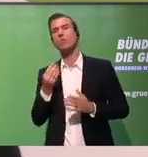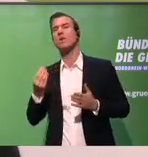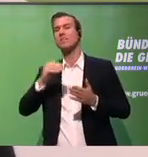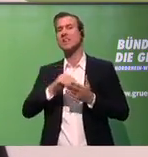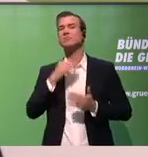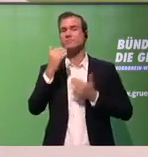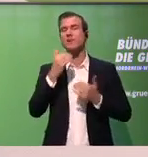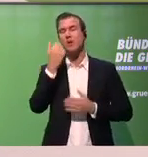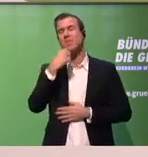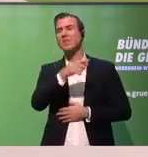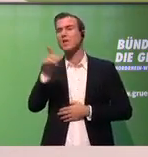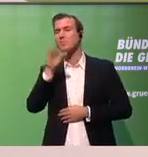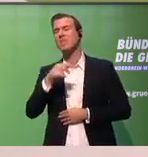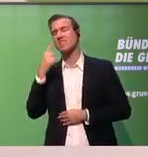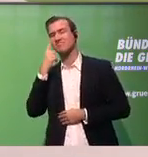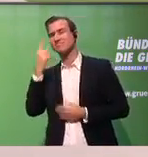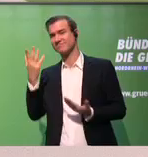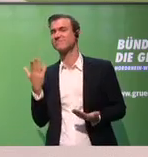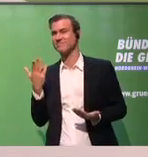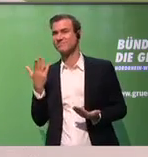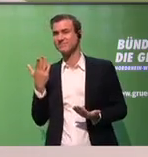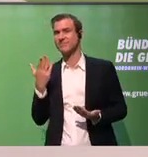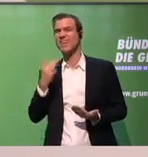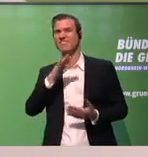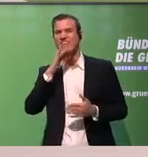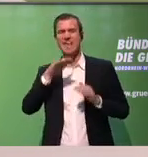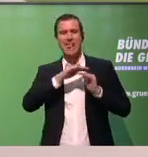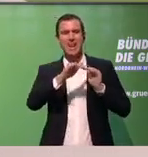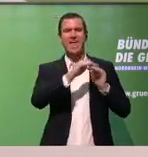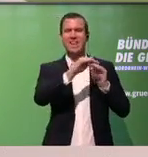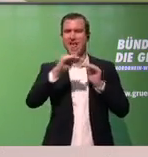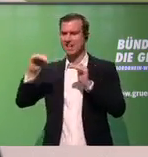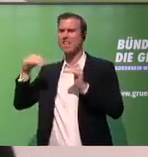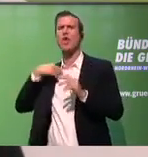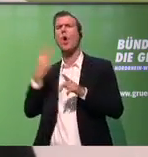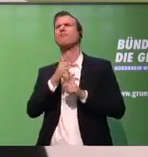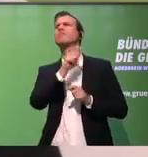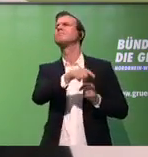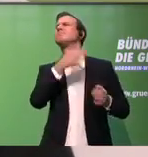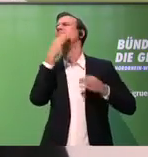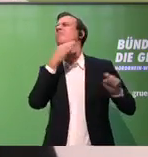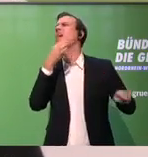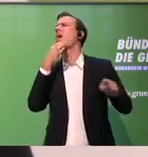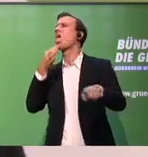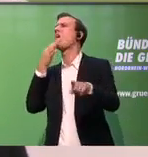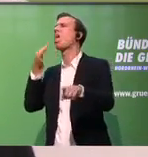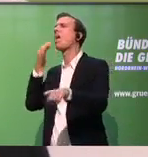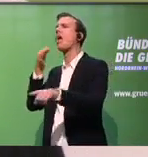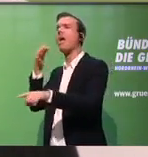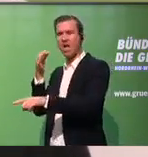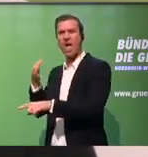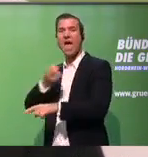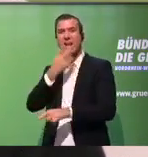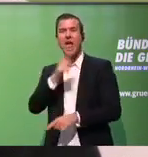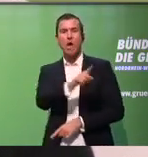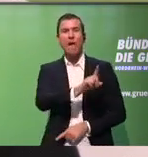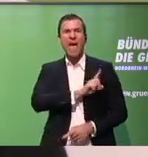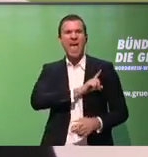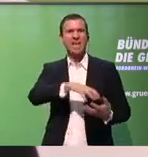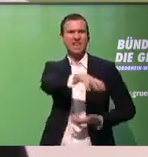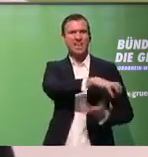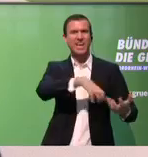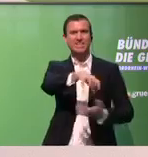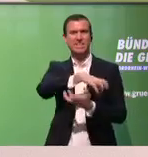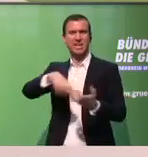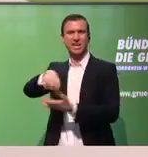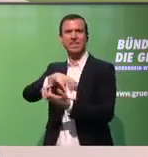Sie berücksichtigen müssen, dass viele Länder, über die wir gerne sprechen, natürlich mit ihrer eigenen Krise